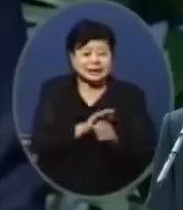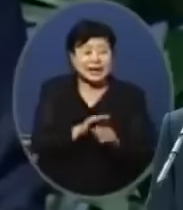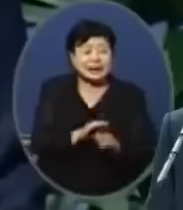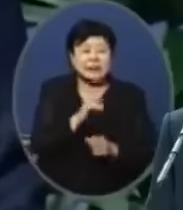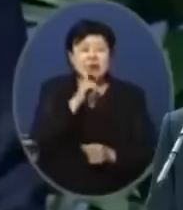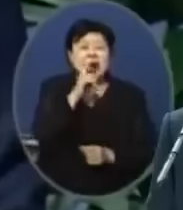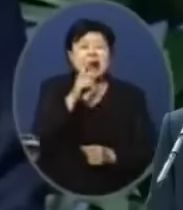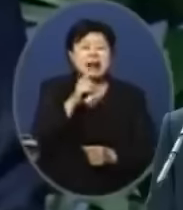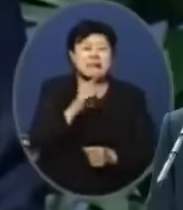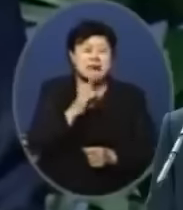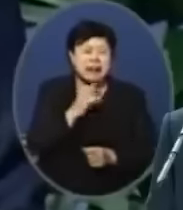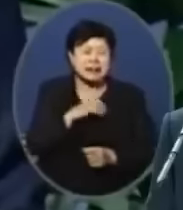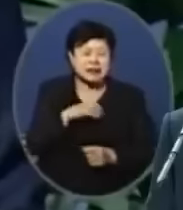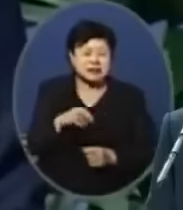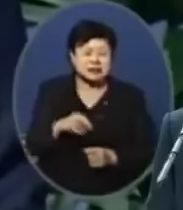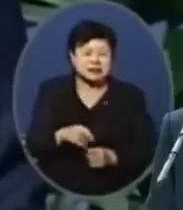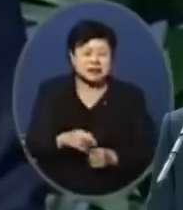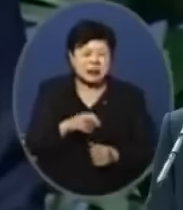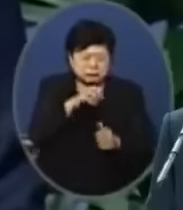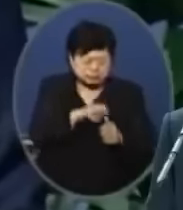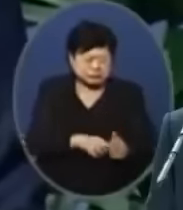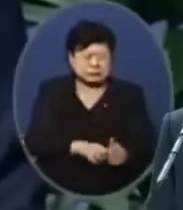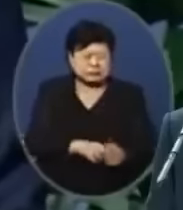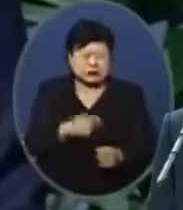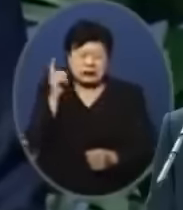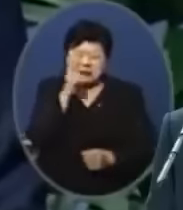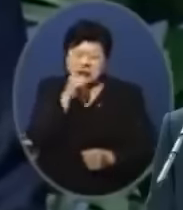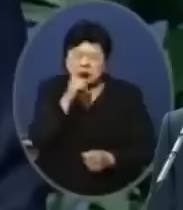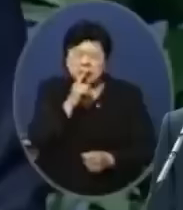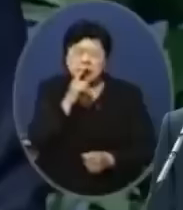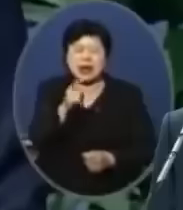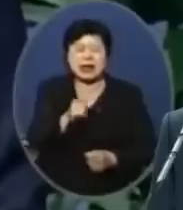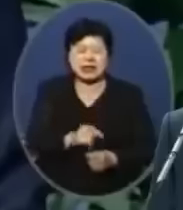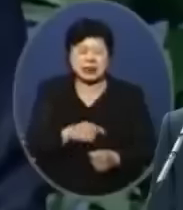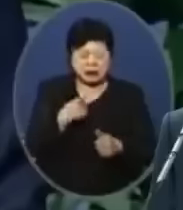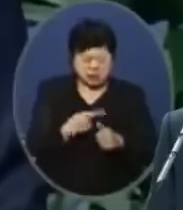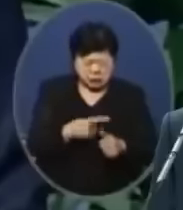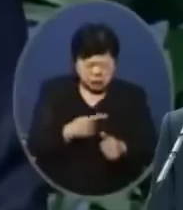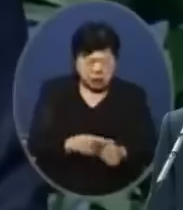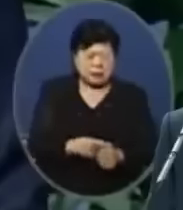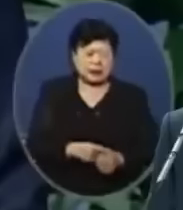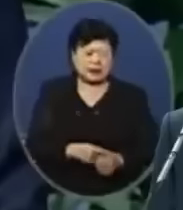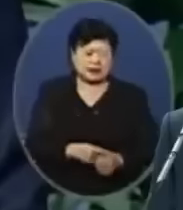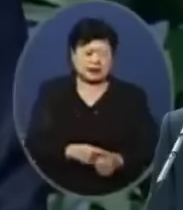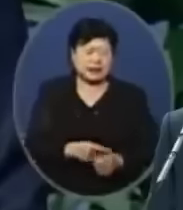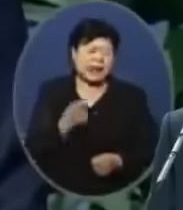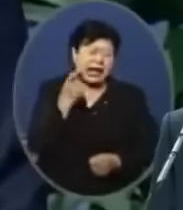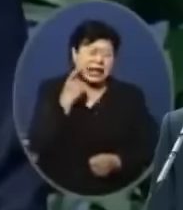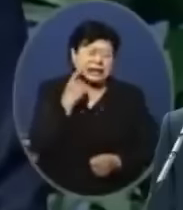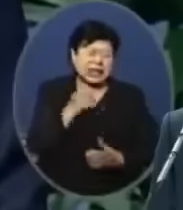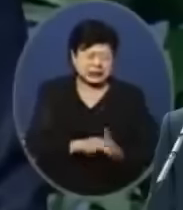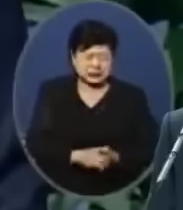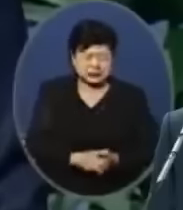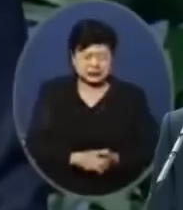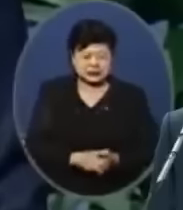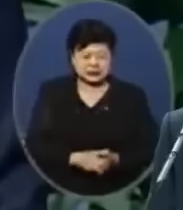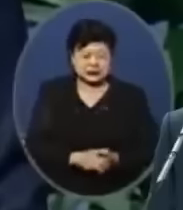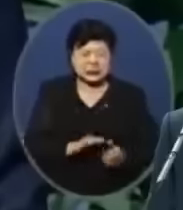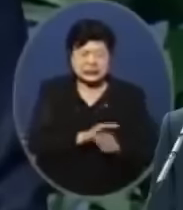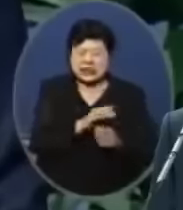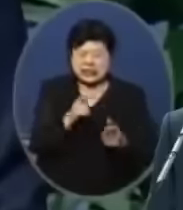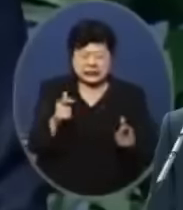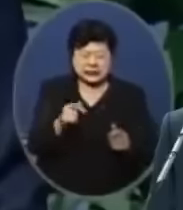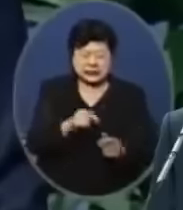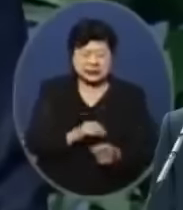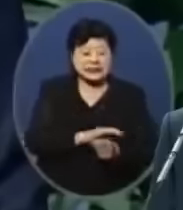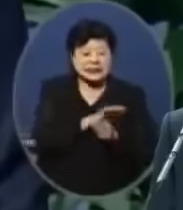사랑한다고 하면서 이웃 사람을 벗기고 자꾸 못된 것만 들추어내면 그건 사랑이 아닌 것입니다. 사랑은